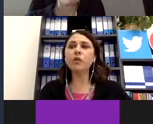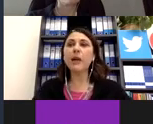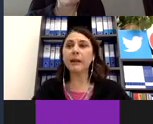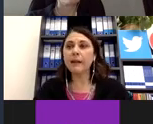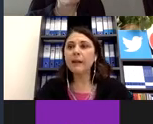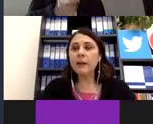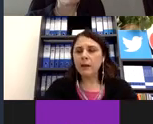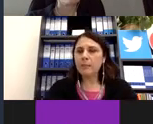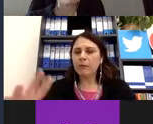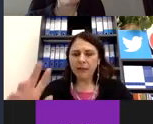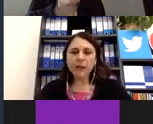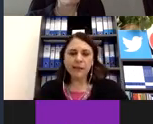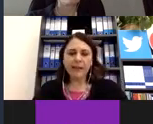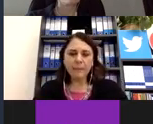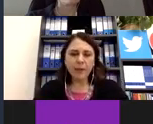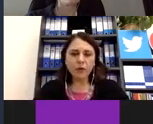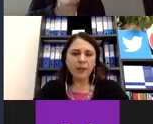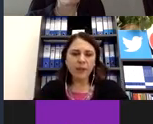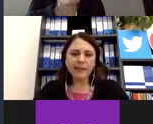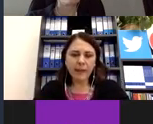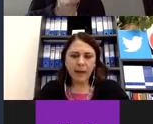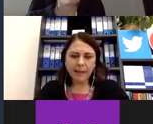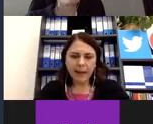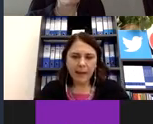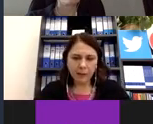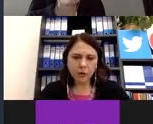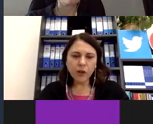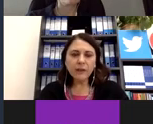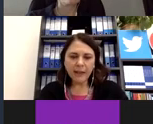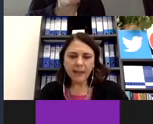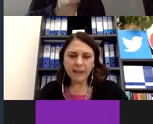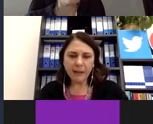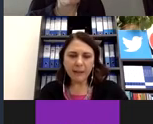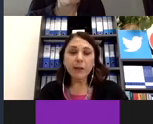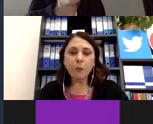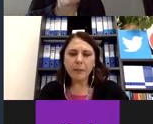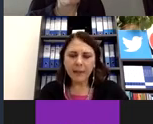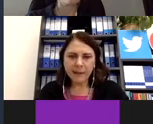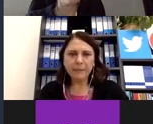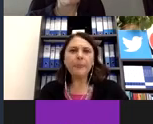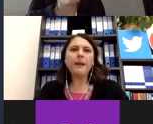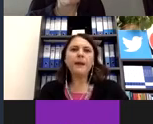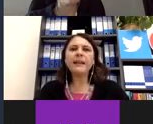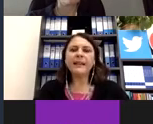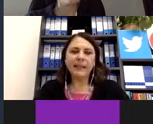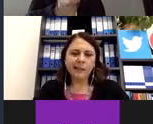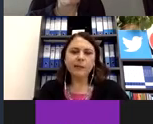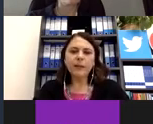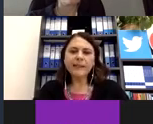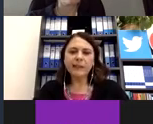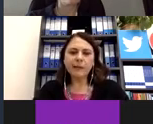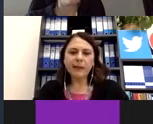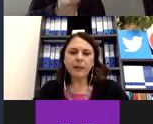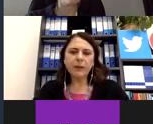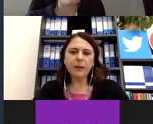fonte ma c'è anche ma un'altra cosa che emerge dalla nostra analisi è la centralità del tema delle competenze. In che senso?